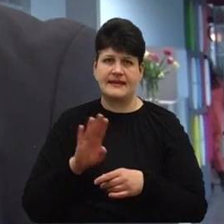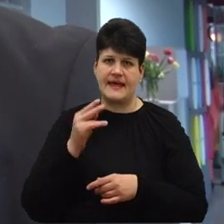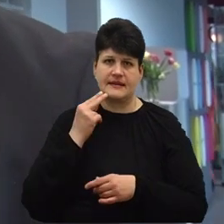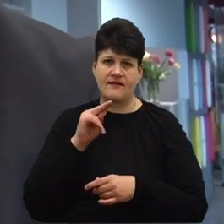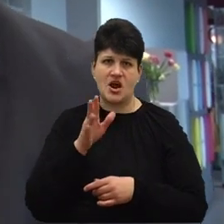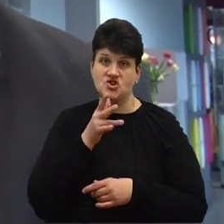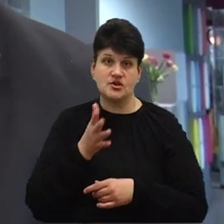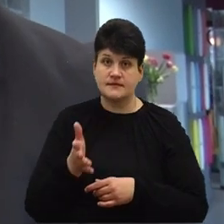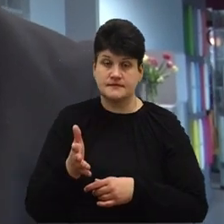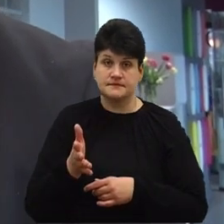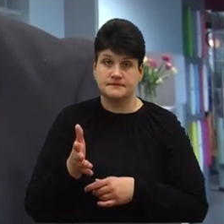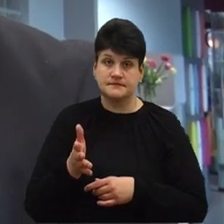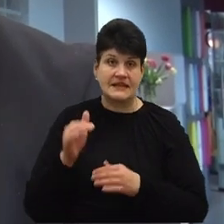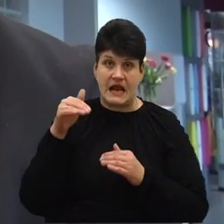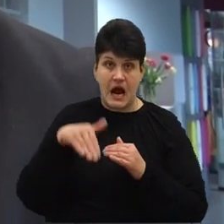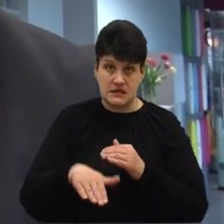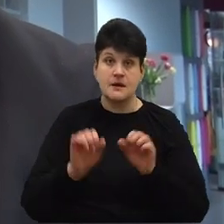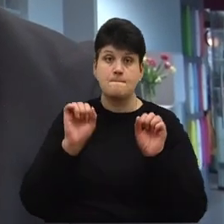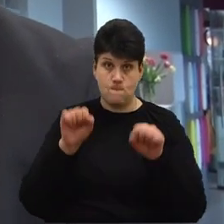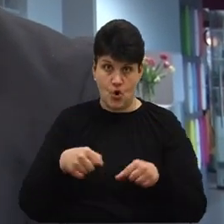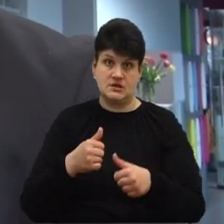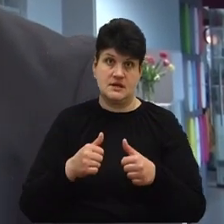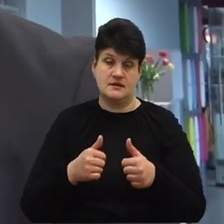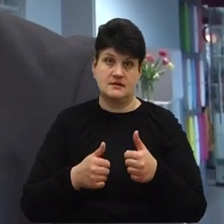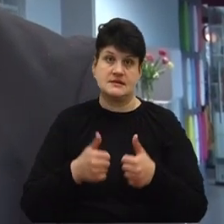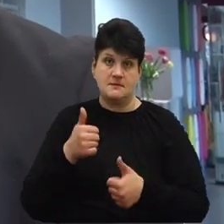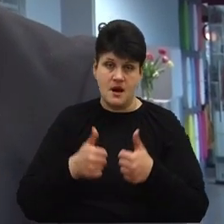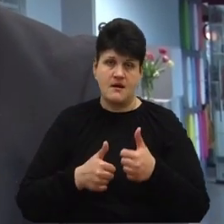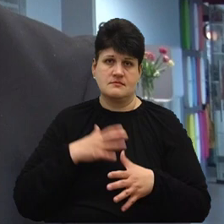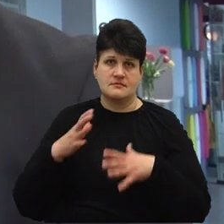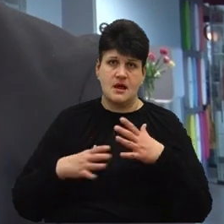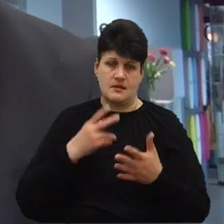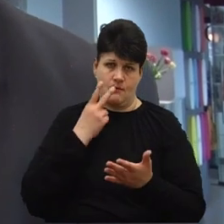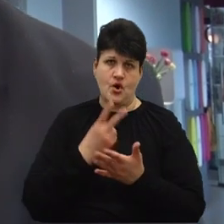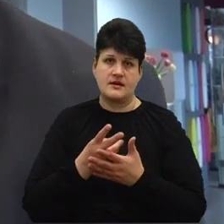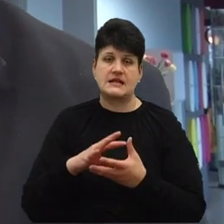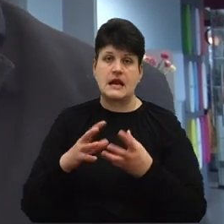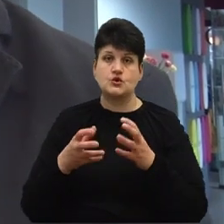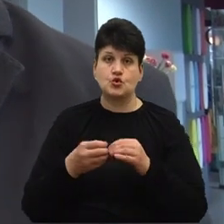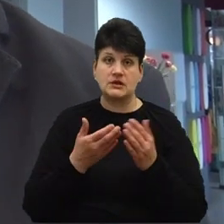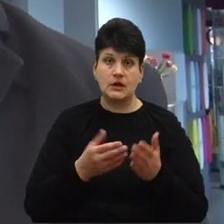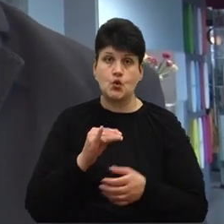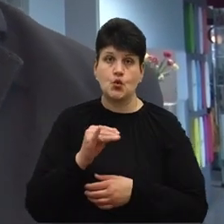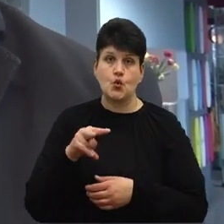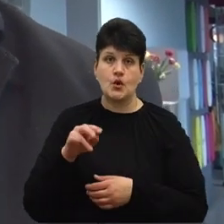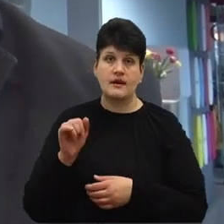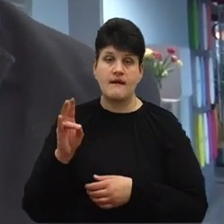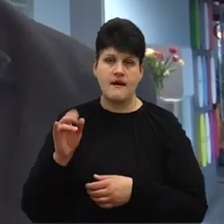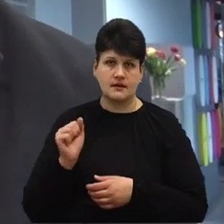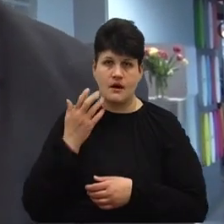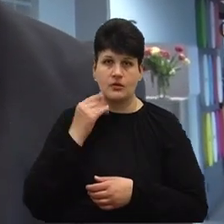на найкращій трасі можна змагатися, тренуватися і показувати результати. Приклад Юліани, коли вона